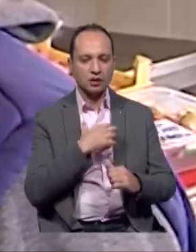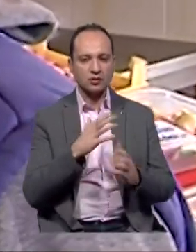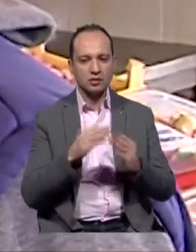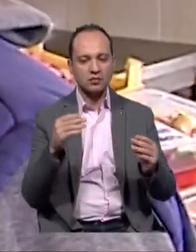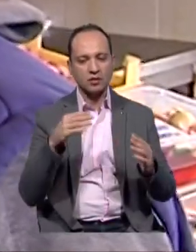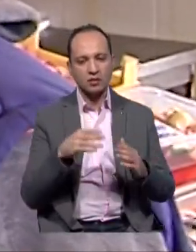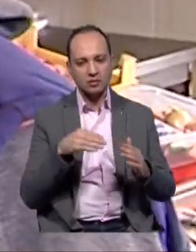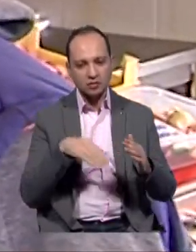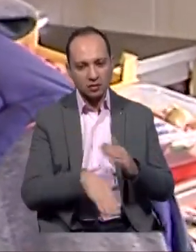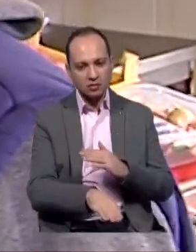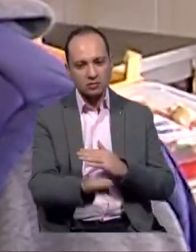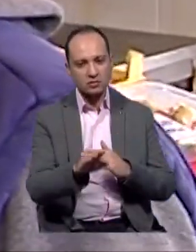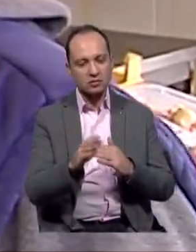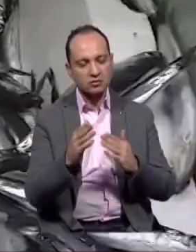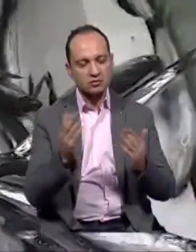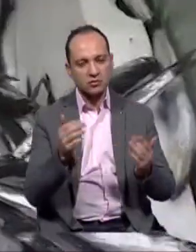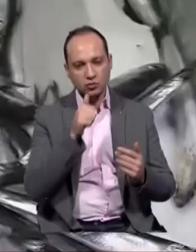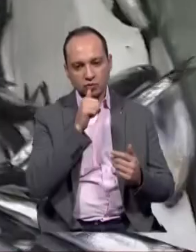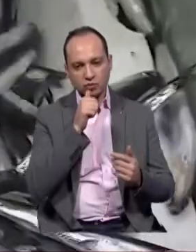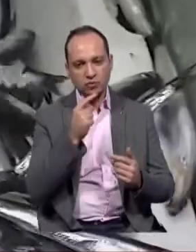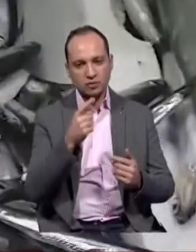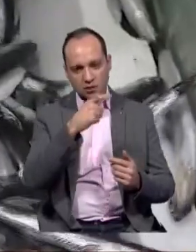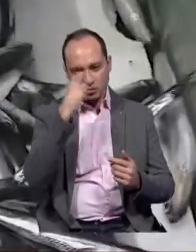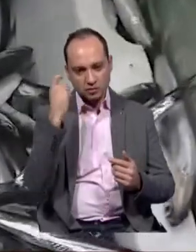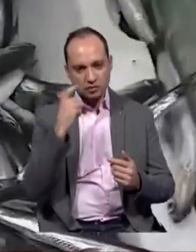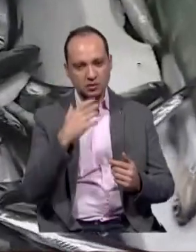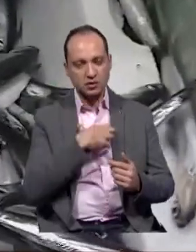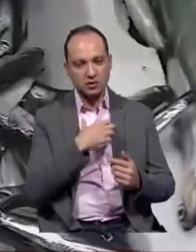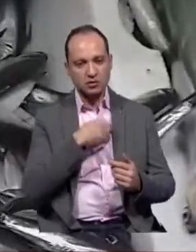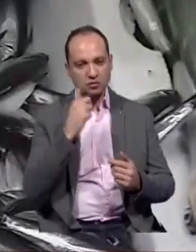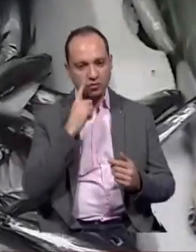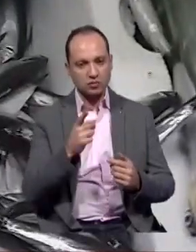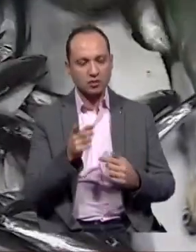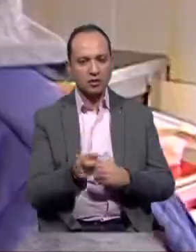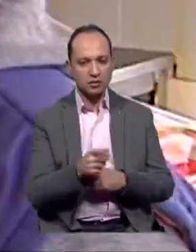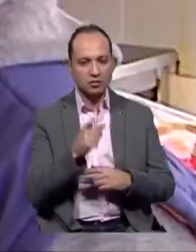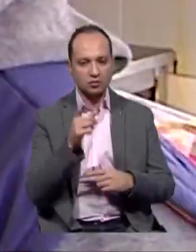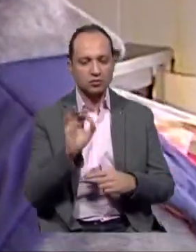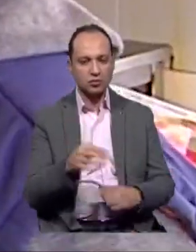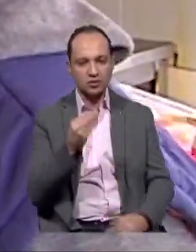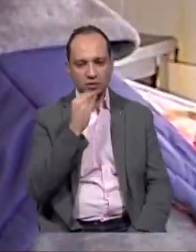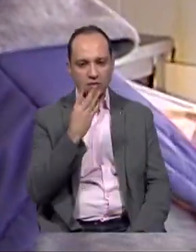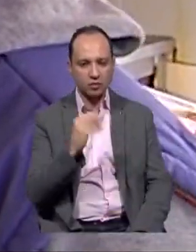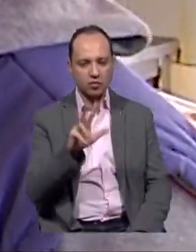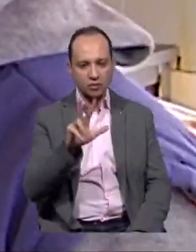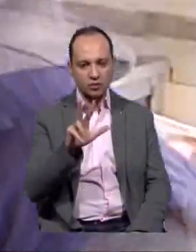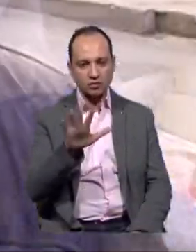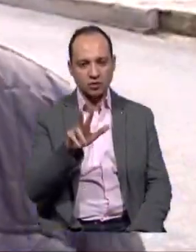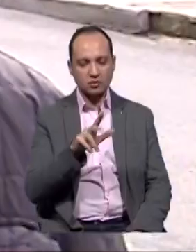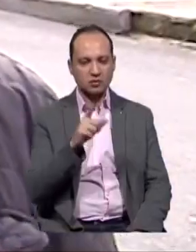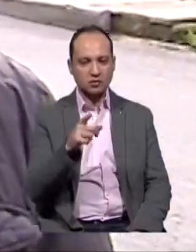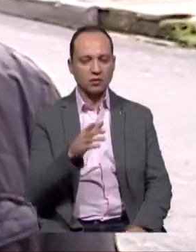derine çekti veyahut da sular biraz ısındığı zaman ya kendini gösterecek hamsi. Bugün yiyecek olan 30-35 lira üzerinde.